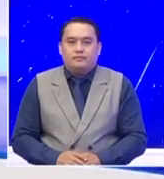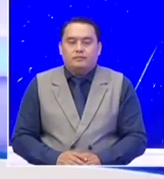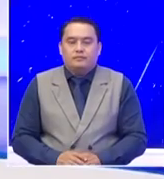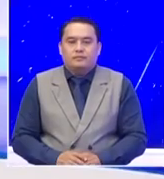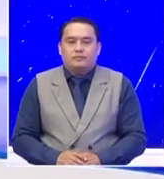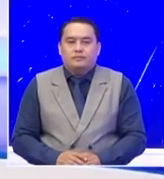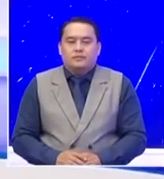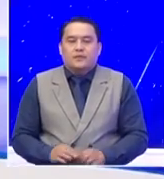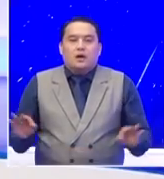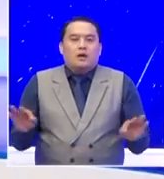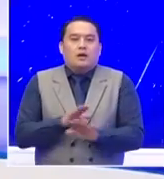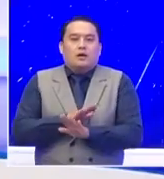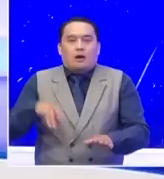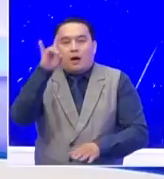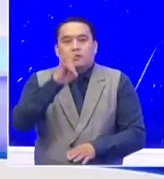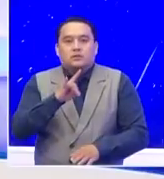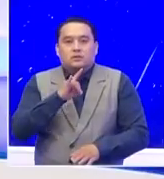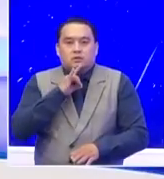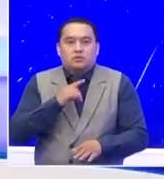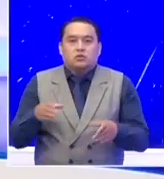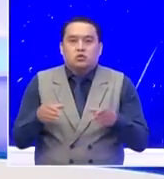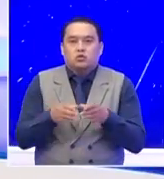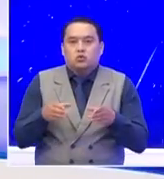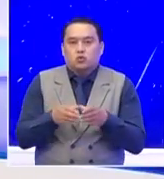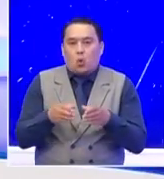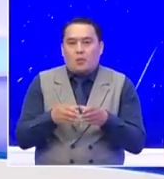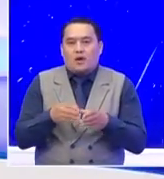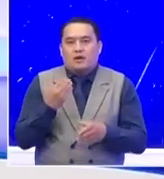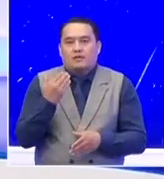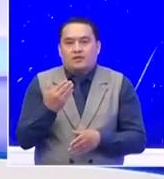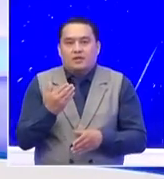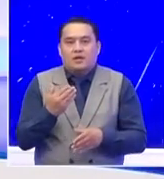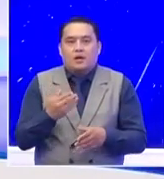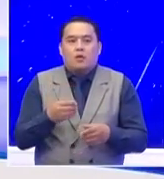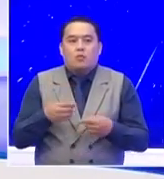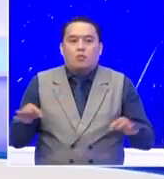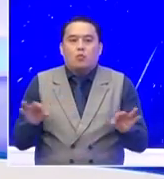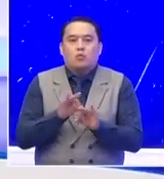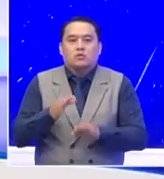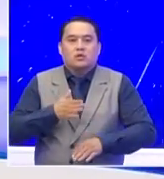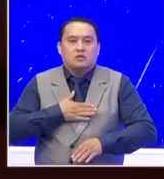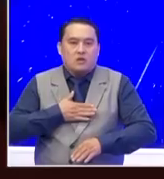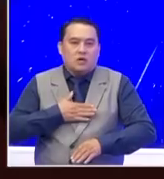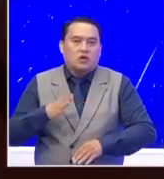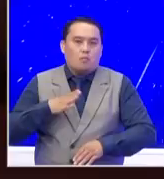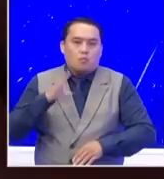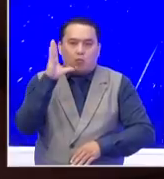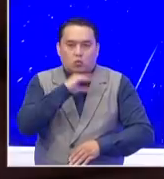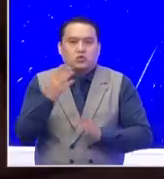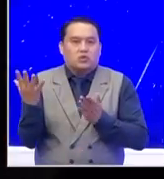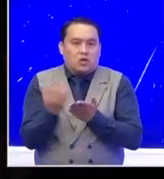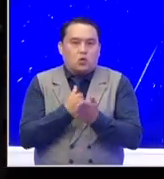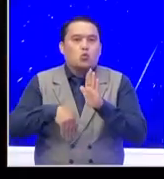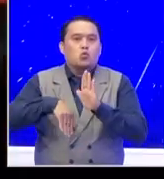А тем временем хиты казахстанцев взорвали топы Billboard и Apple Music. Треки наших соотечественников теперь можно найти в